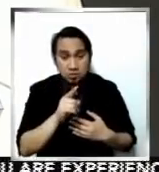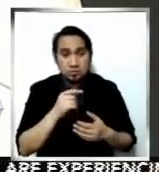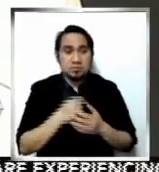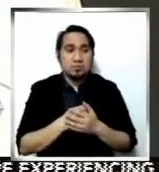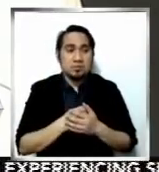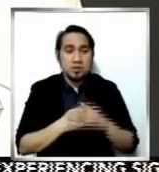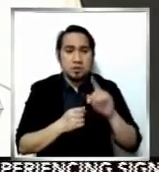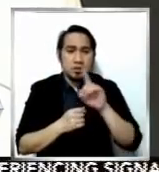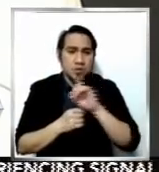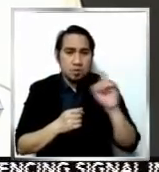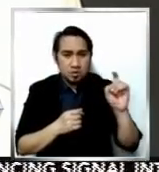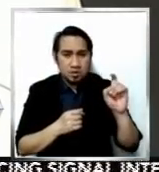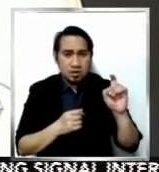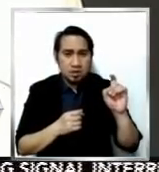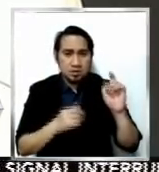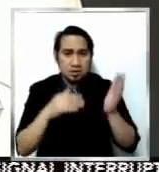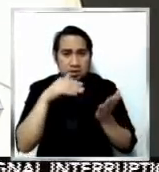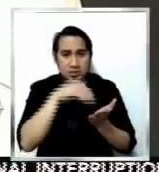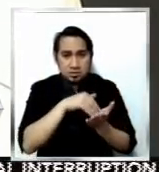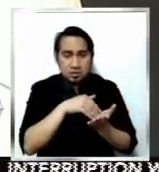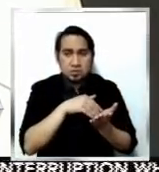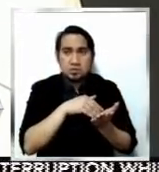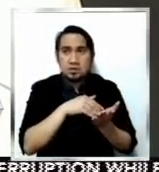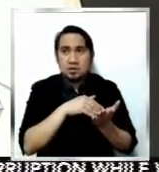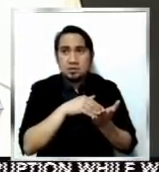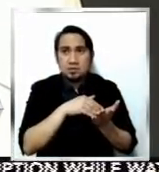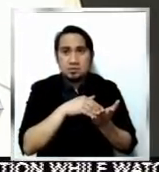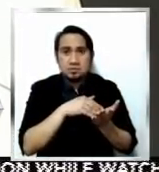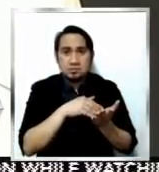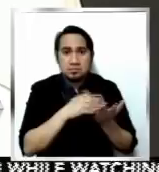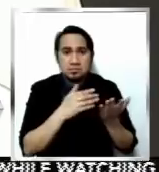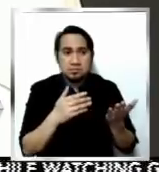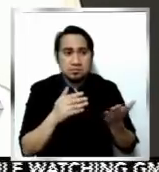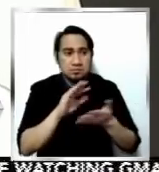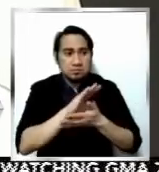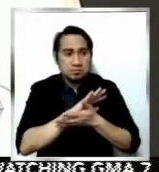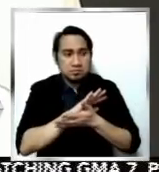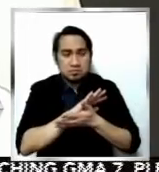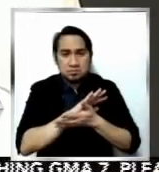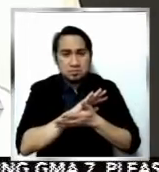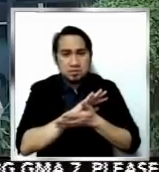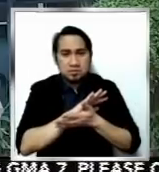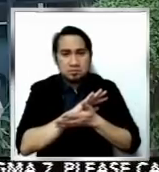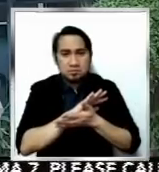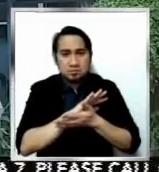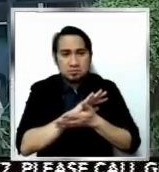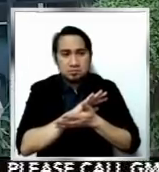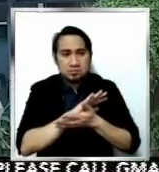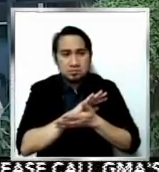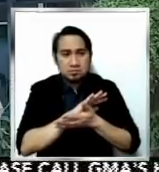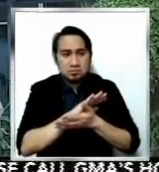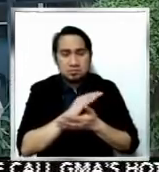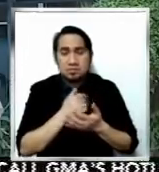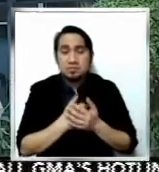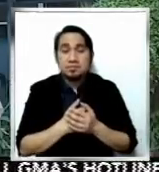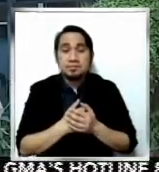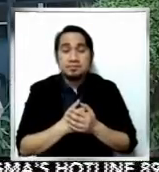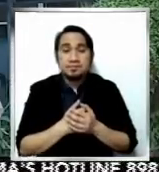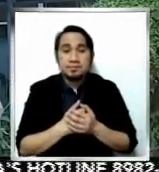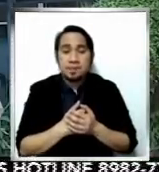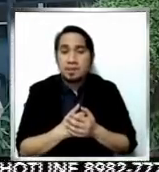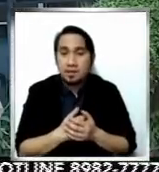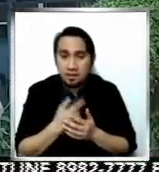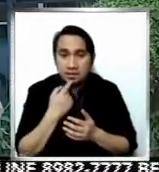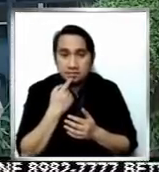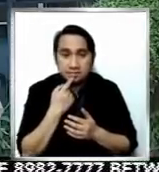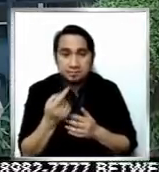100,000 less possible carriers of the COVID-19 vaccine. Sabi ng National Bureau of Investigation, isa